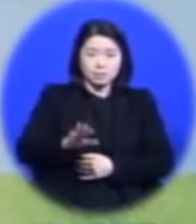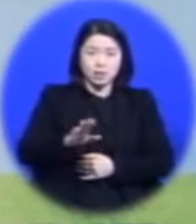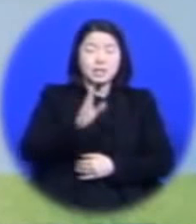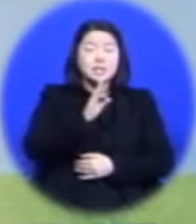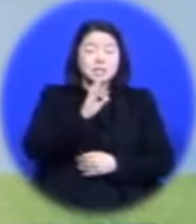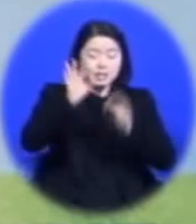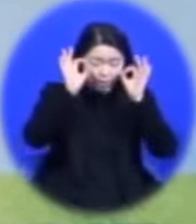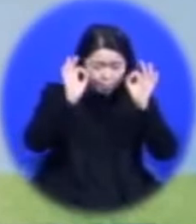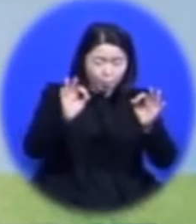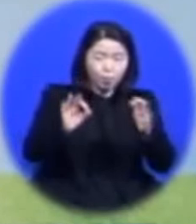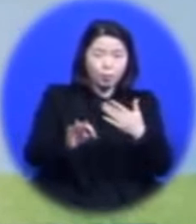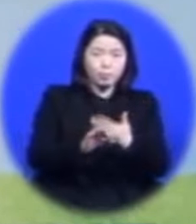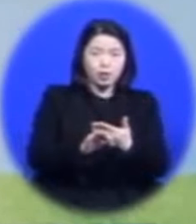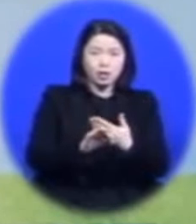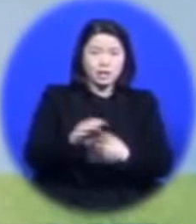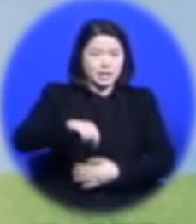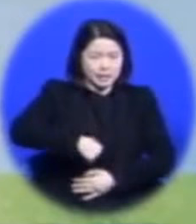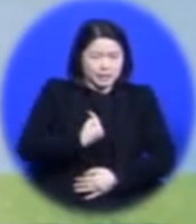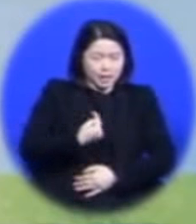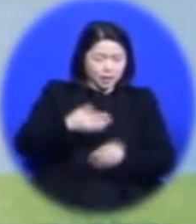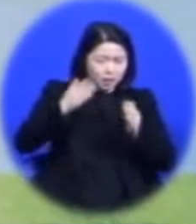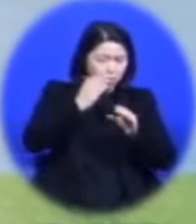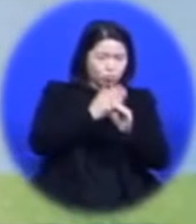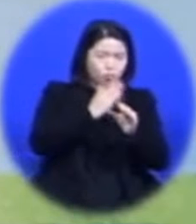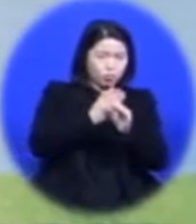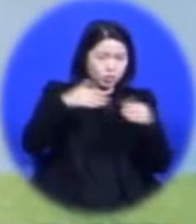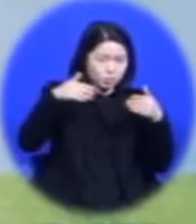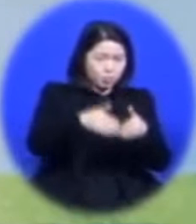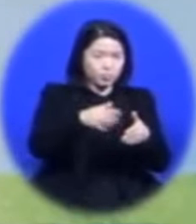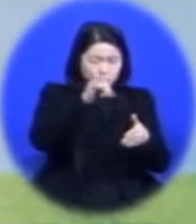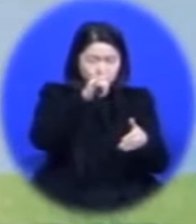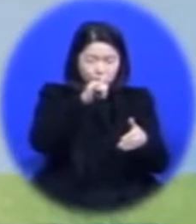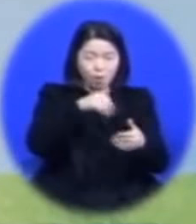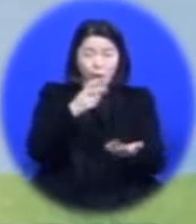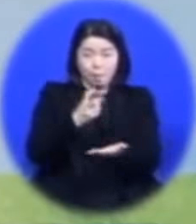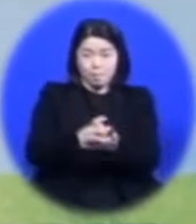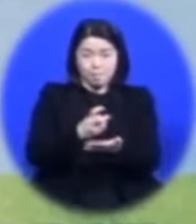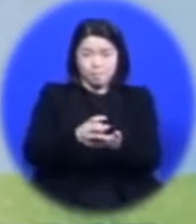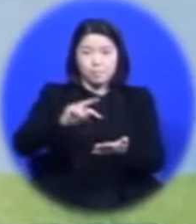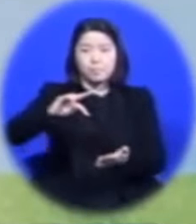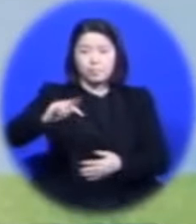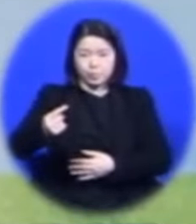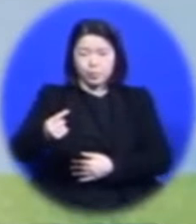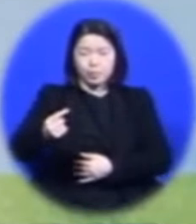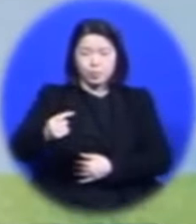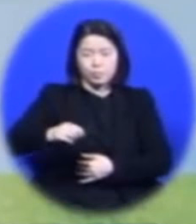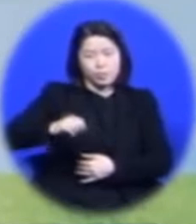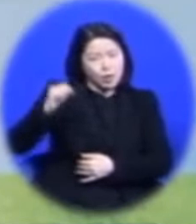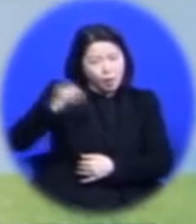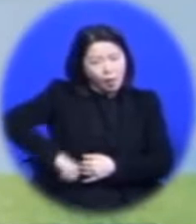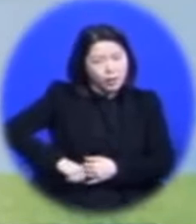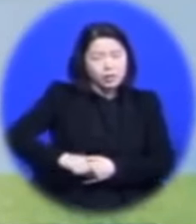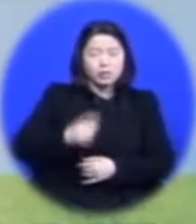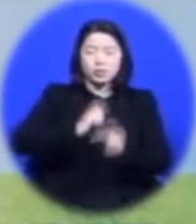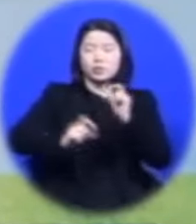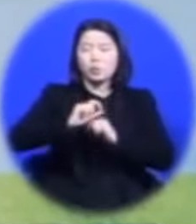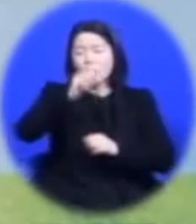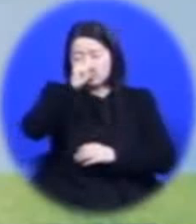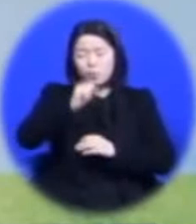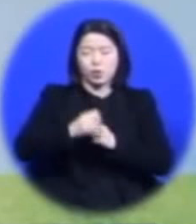보면은 굉장히 자기 중심적입니다 그리고 법도 말입니다 는 걸 더